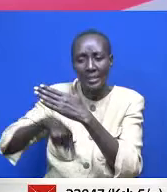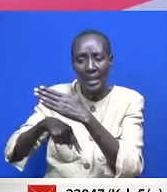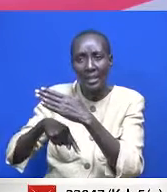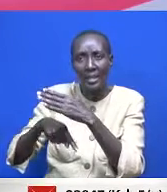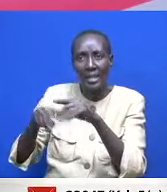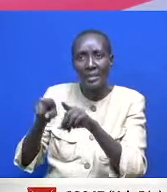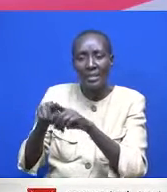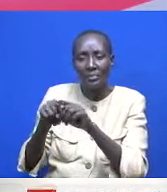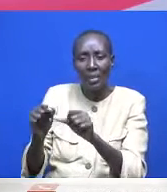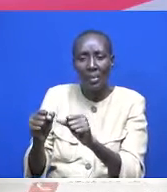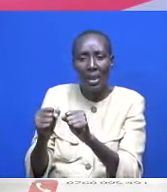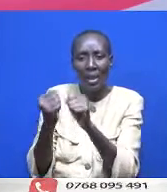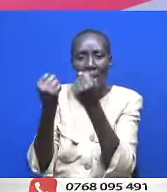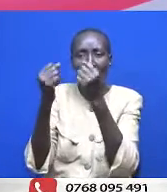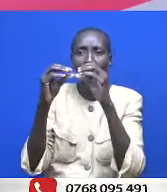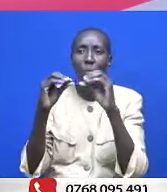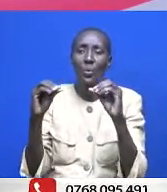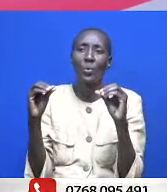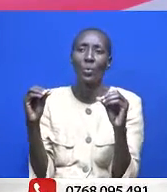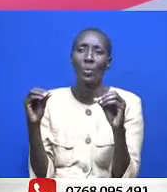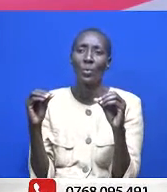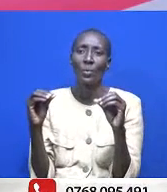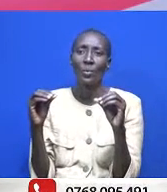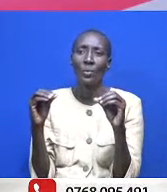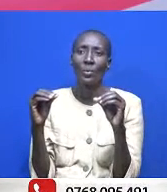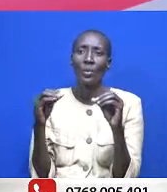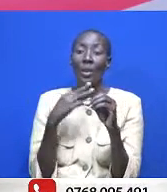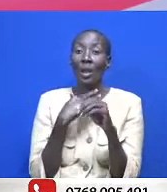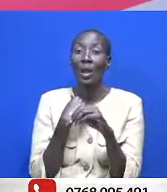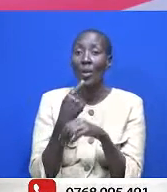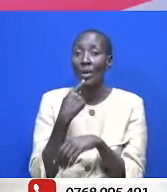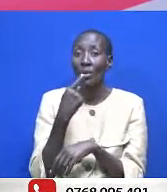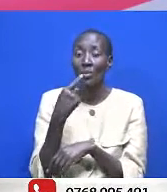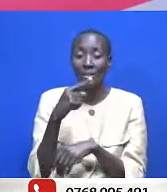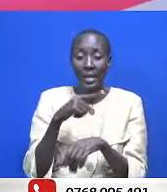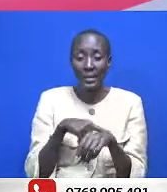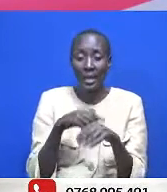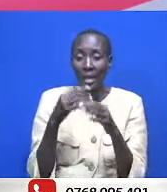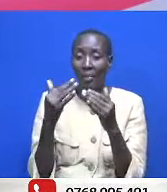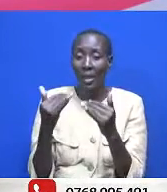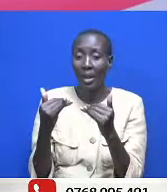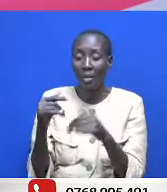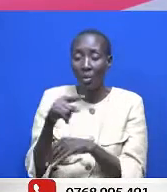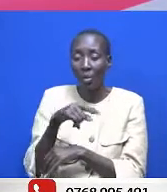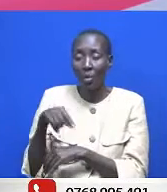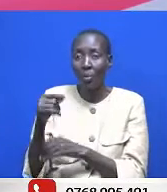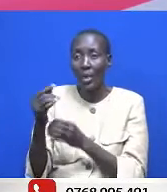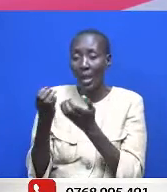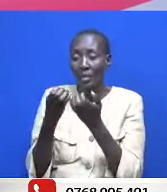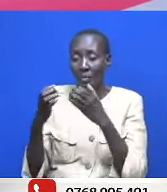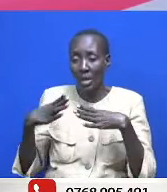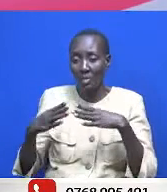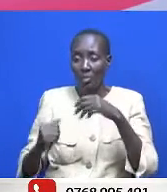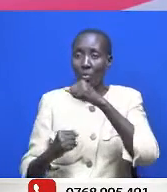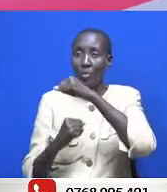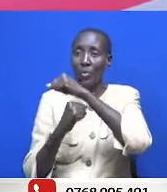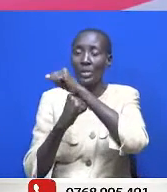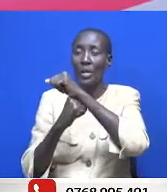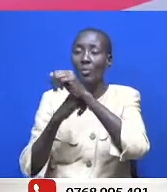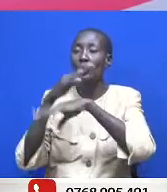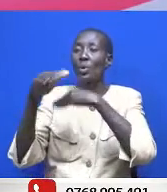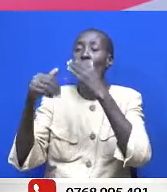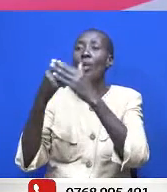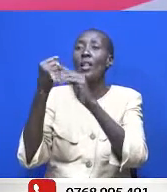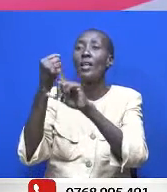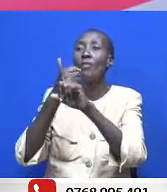tusaidie wale ambao walikuwa na udhurika kwa hiyo maneno. Na ningependa kusema kwamba wakati umefika, na sisi kama wafanyabiashara tutaunga mkono juhudi zote ambazo